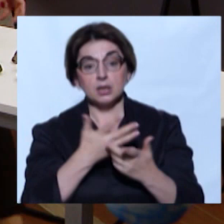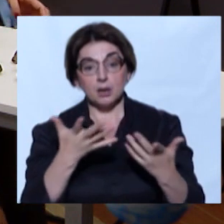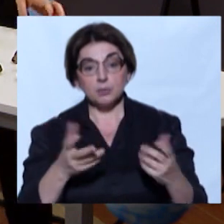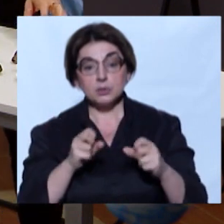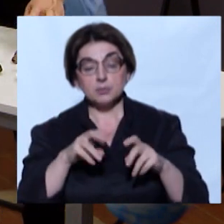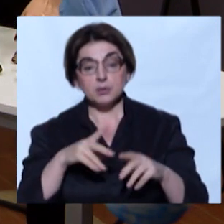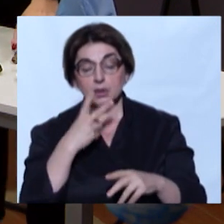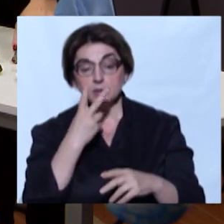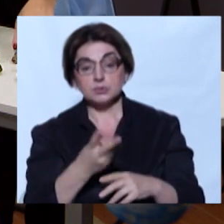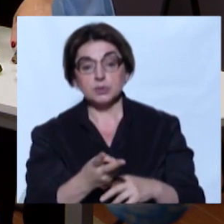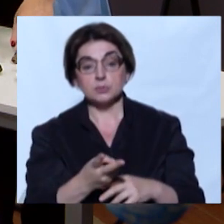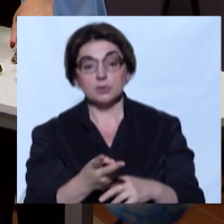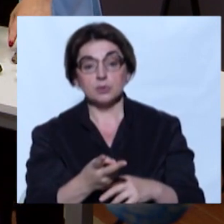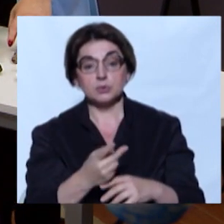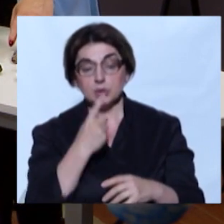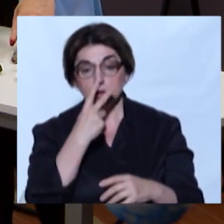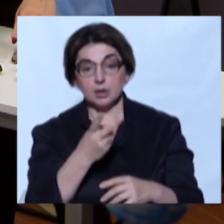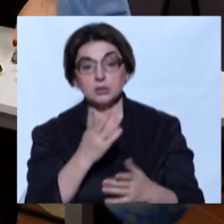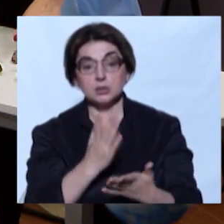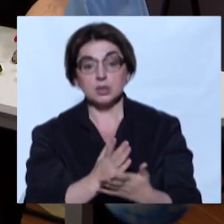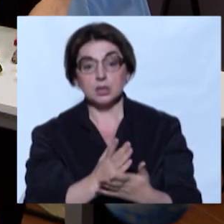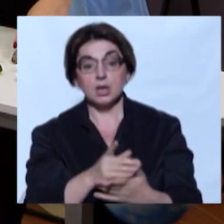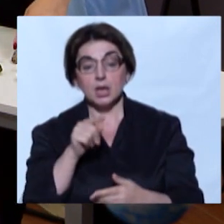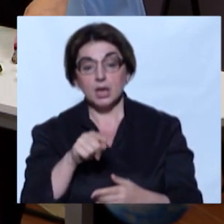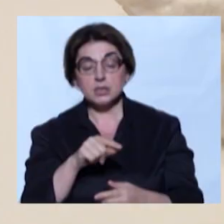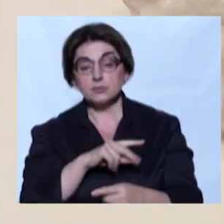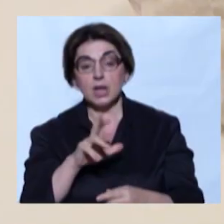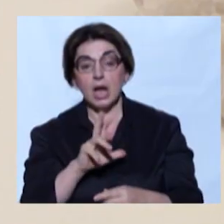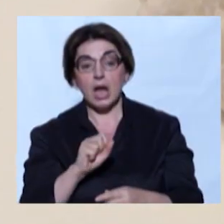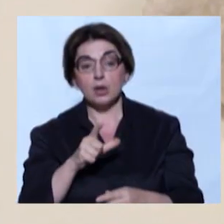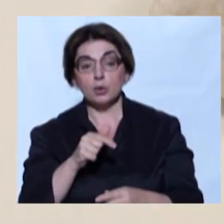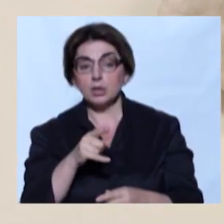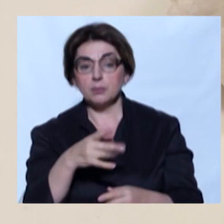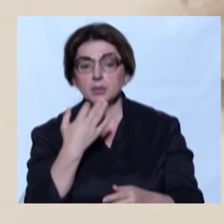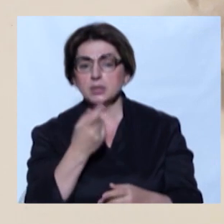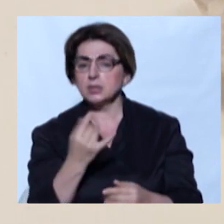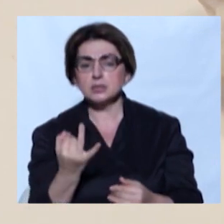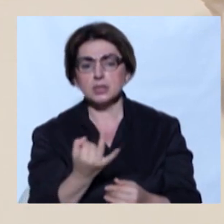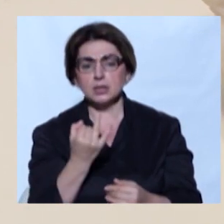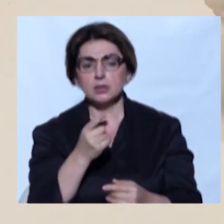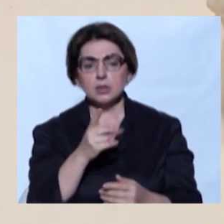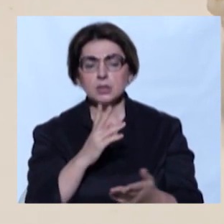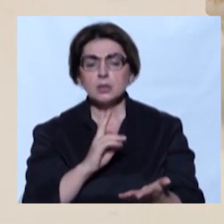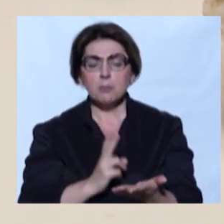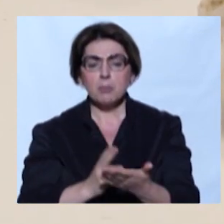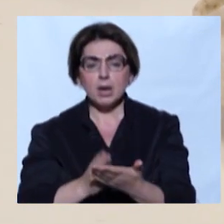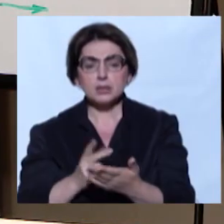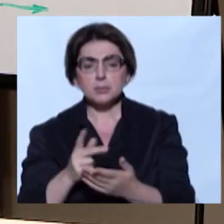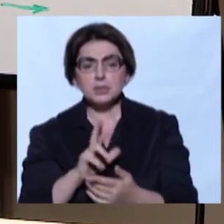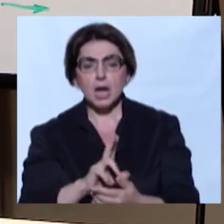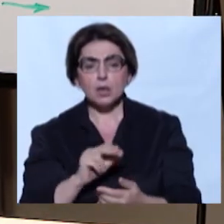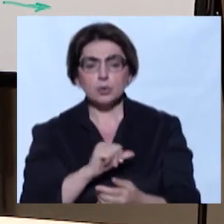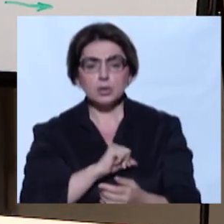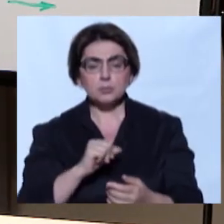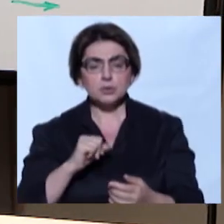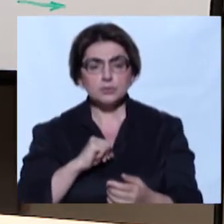ქანის მაგალითი, რომელთა შემცველობაში ასევე შედიან ეს ჰალოგენებიც. საინტერესოა ასევე ის ფაქტი, რომ ჰალოგენები